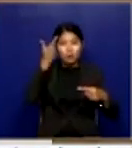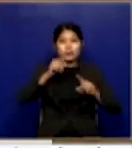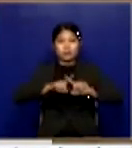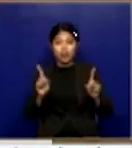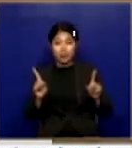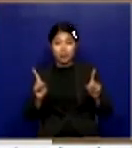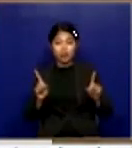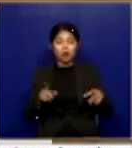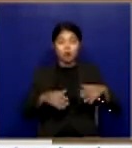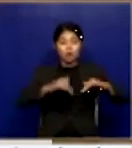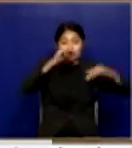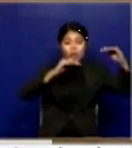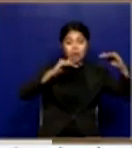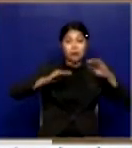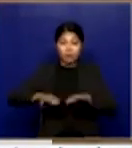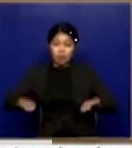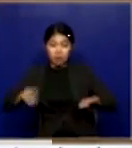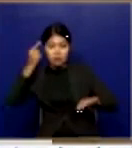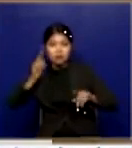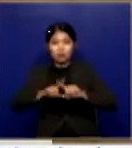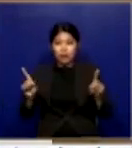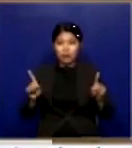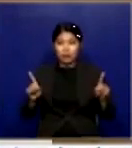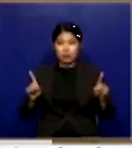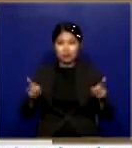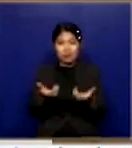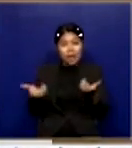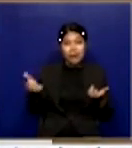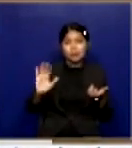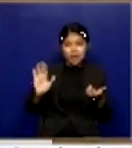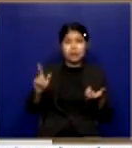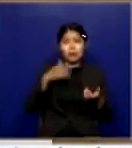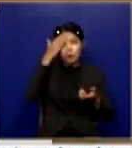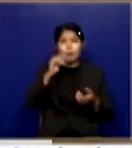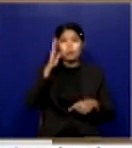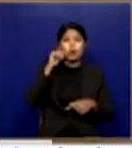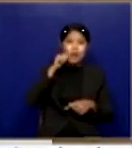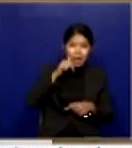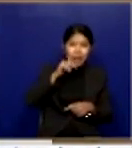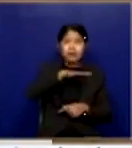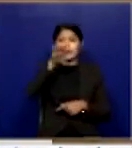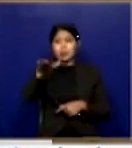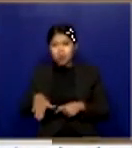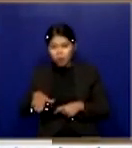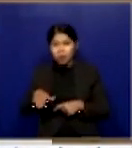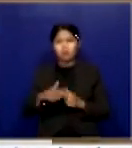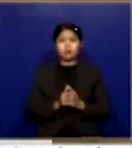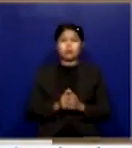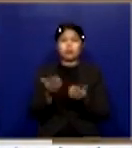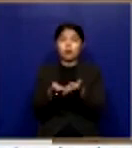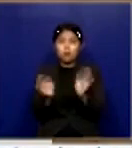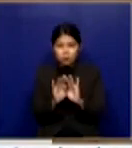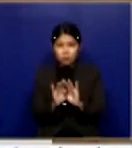ต่างกันระหว่างคนรุ่นเก่าคนรุ่นใหม่ซึ่งเป็นคนแจ้งประกันก็คือพ่อแม่พี่น้องกันทั้งสิ้น